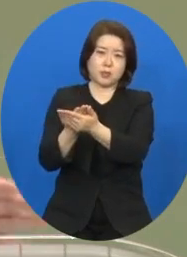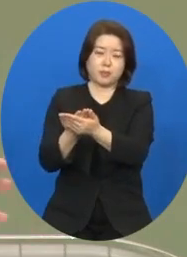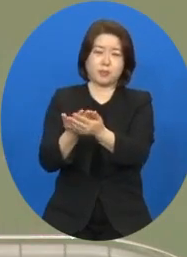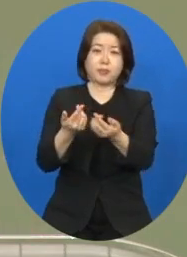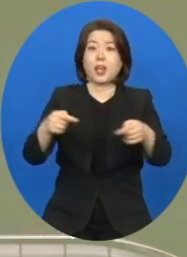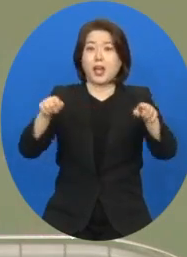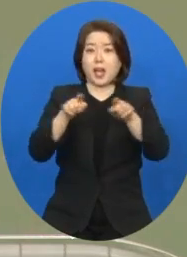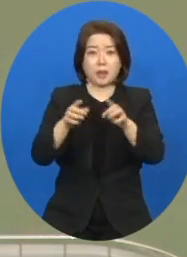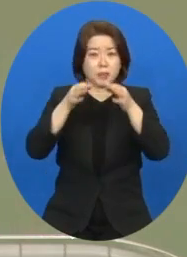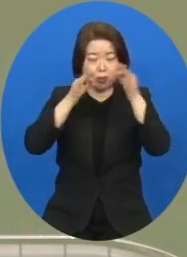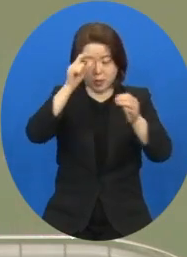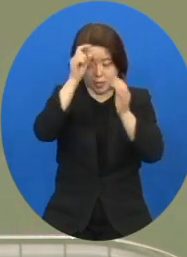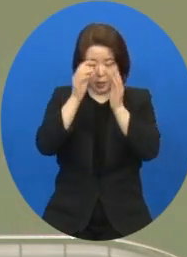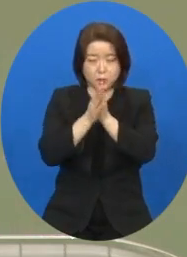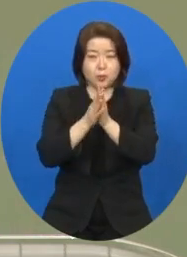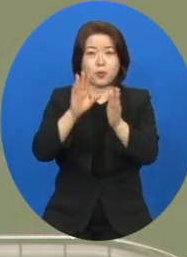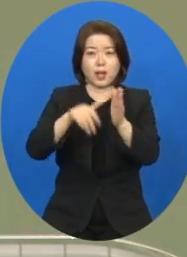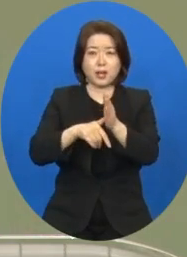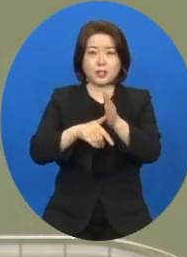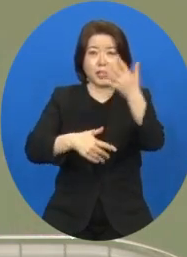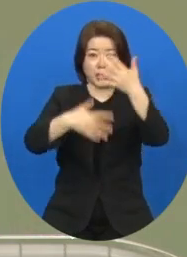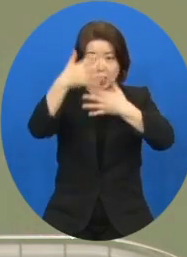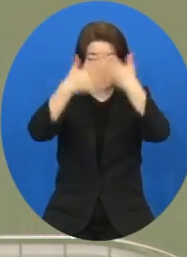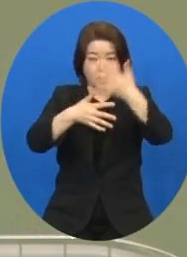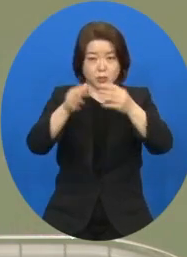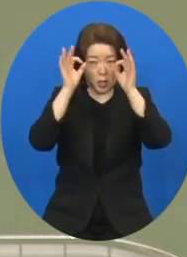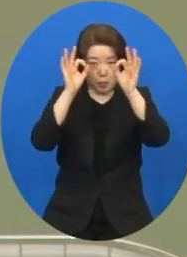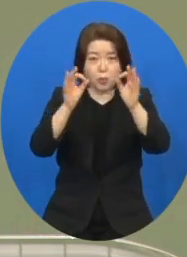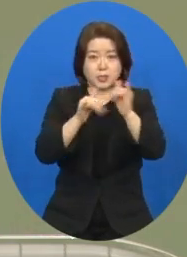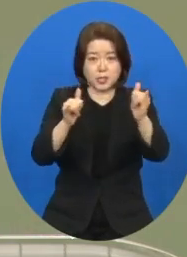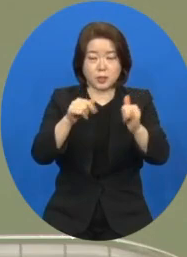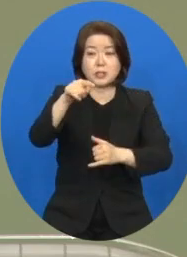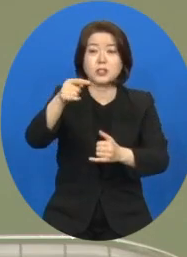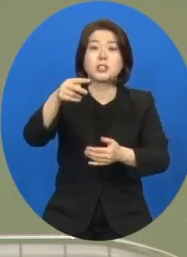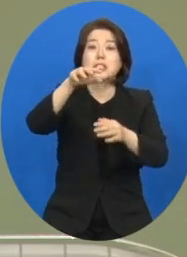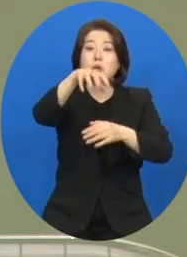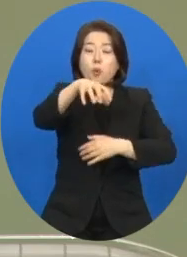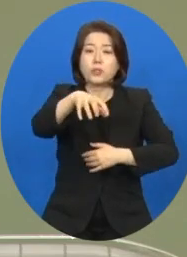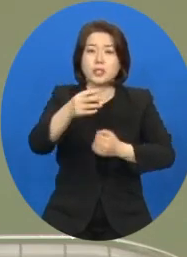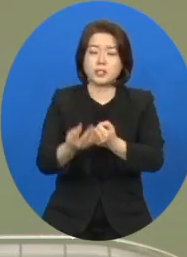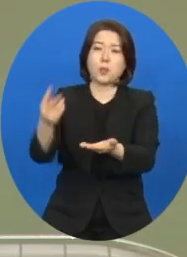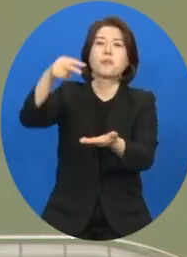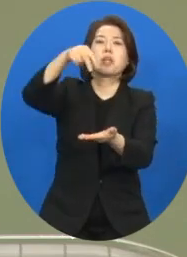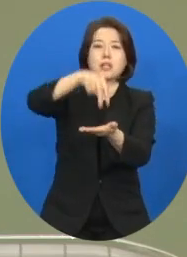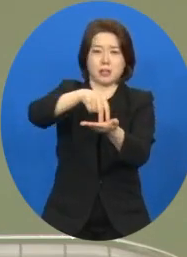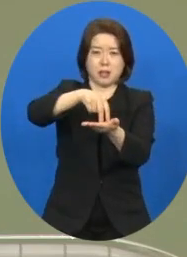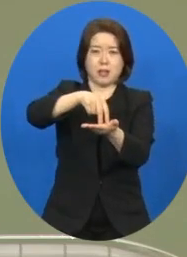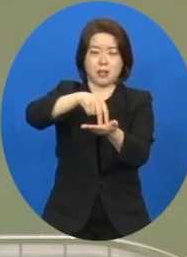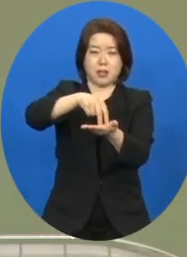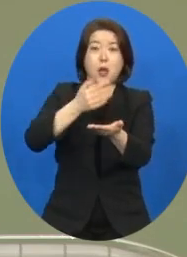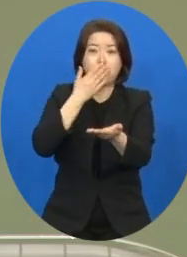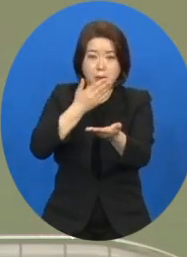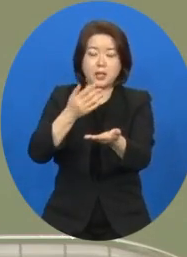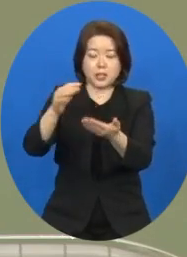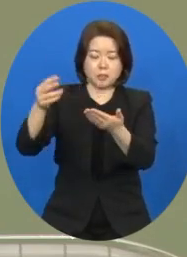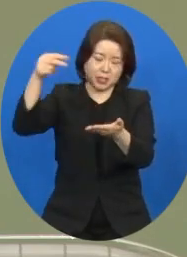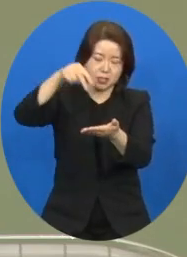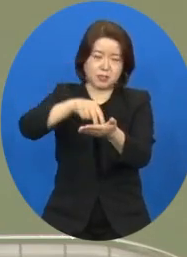같이 통성으로 기도할 때 우리 영상으로 보시는 분들도 있는 그 자리에서 일어나실 수 있는 분들은